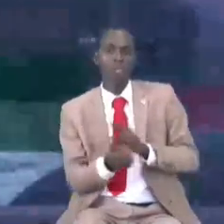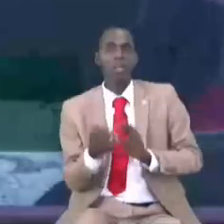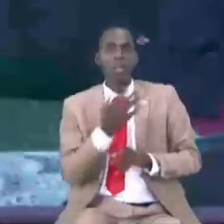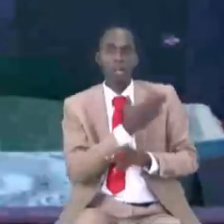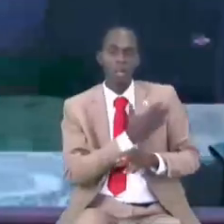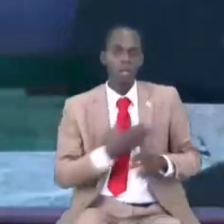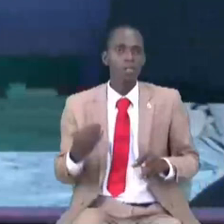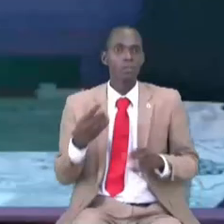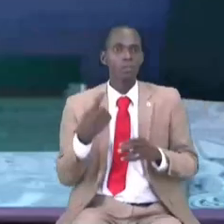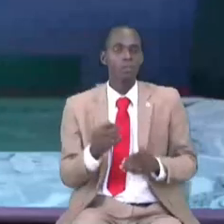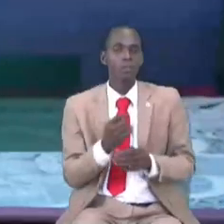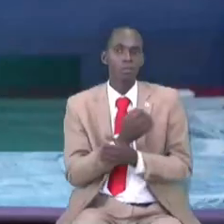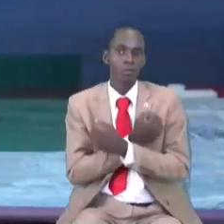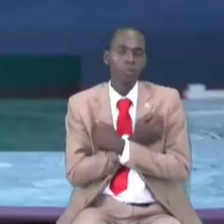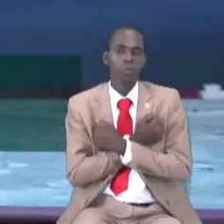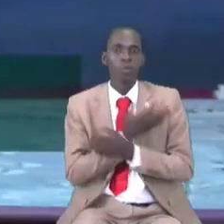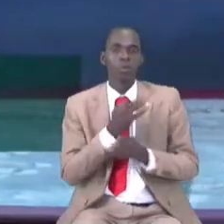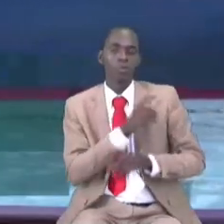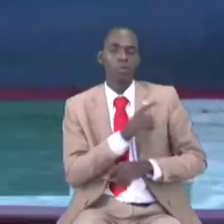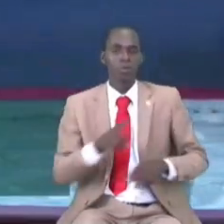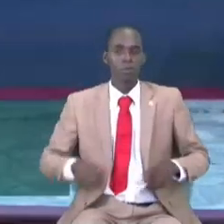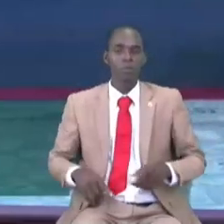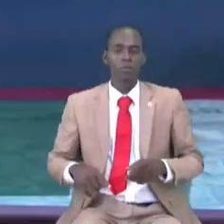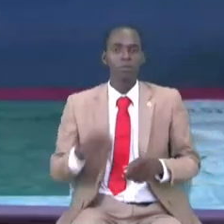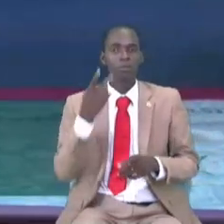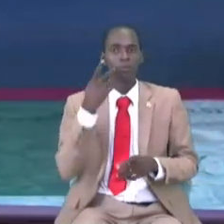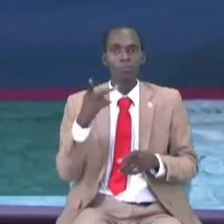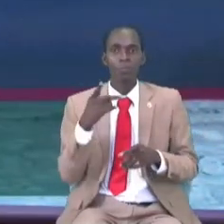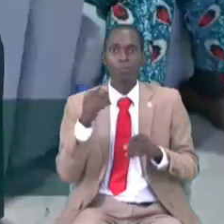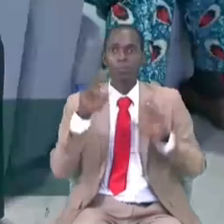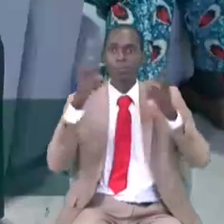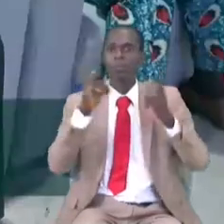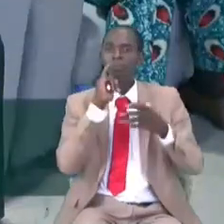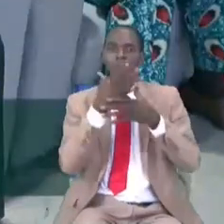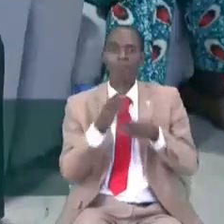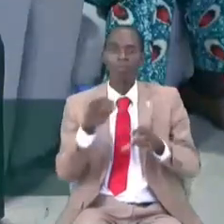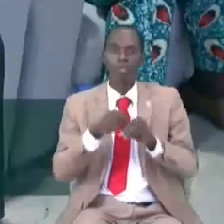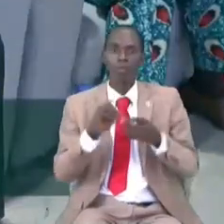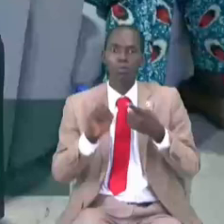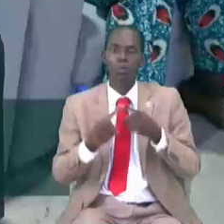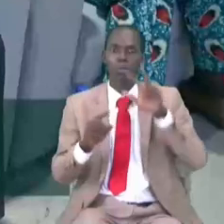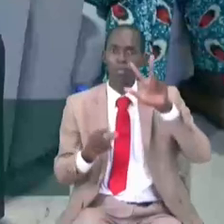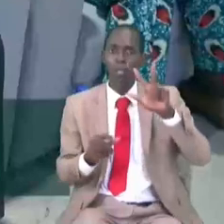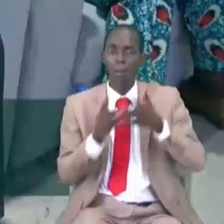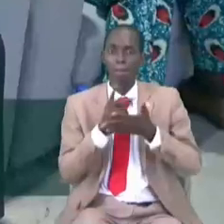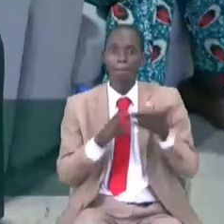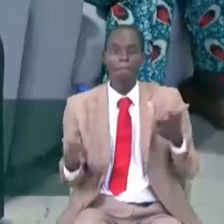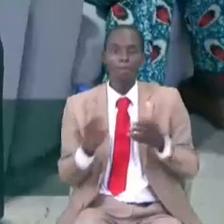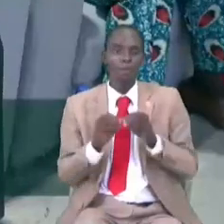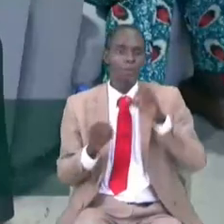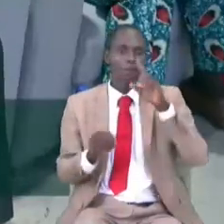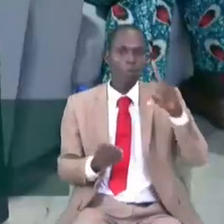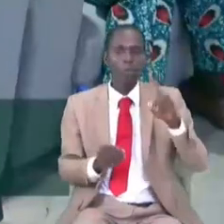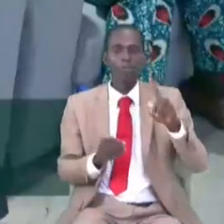Le message est divisé en trois parties. Premièrement, la prédication directe par